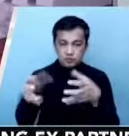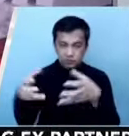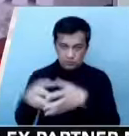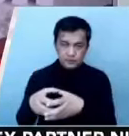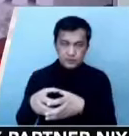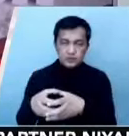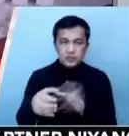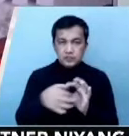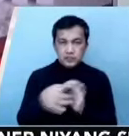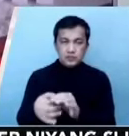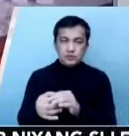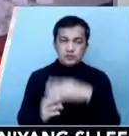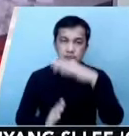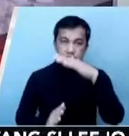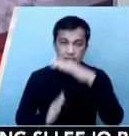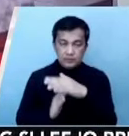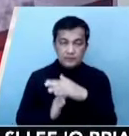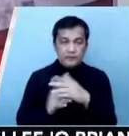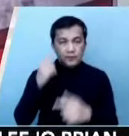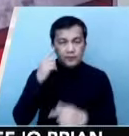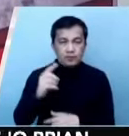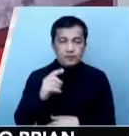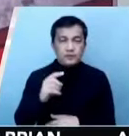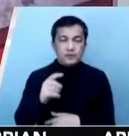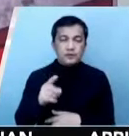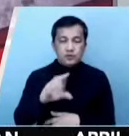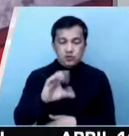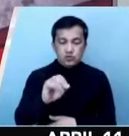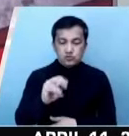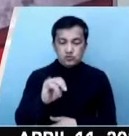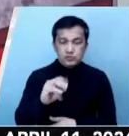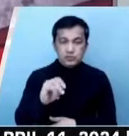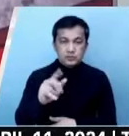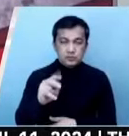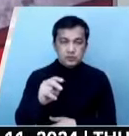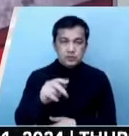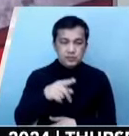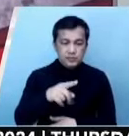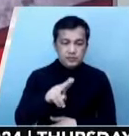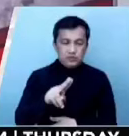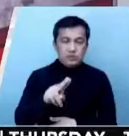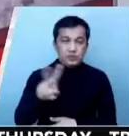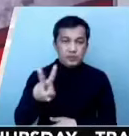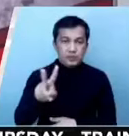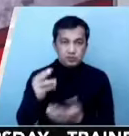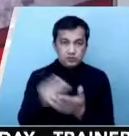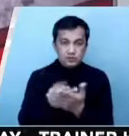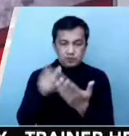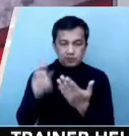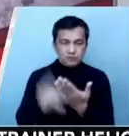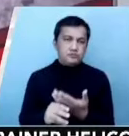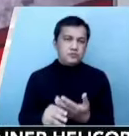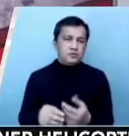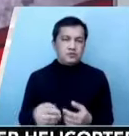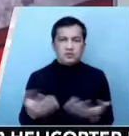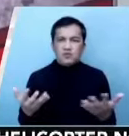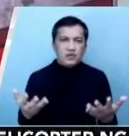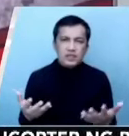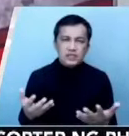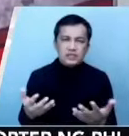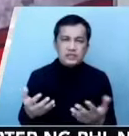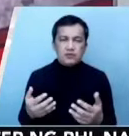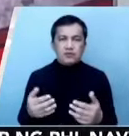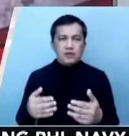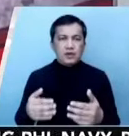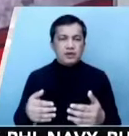na deadline para sa consolidation ng PUV Modernization Program na wala na raw urungan